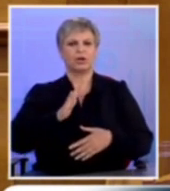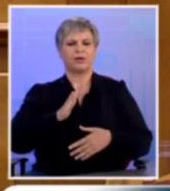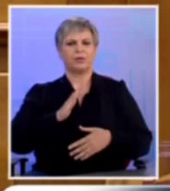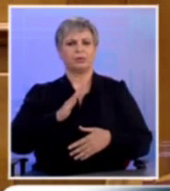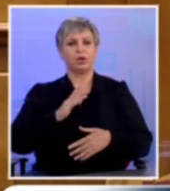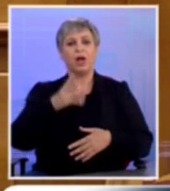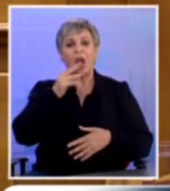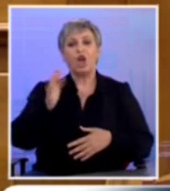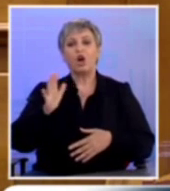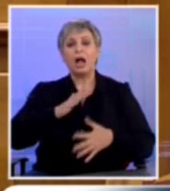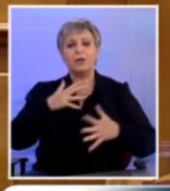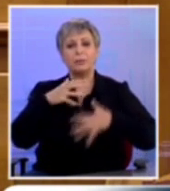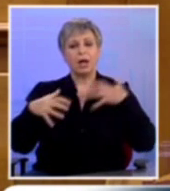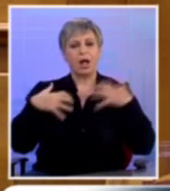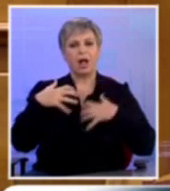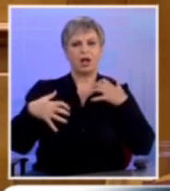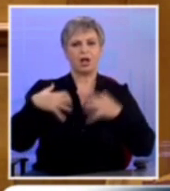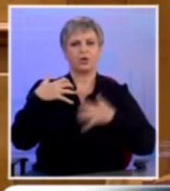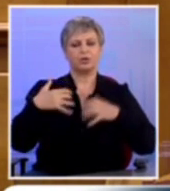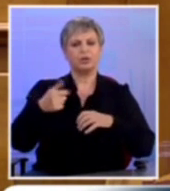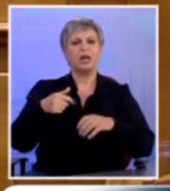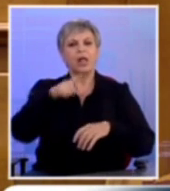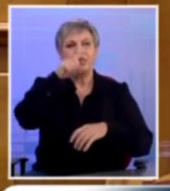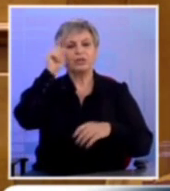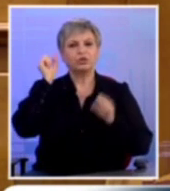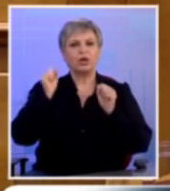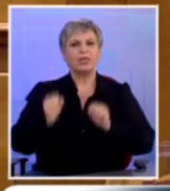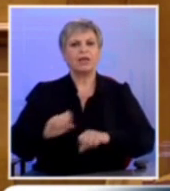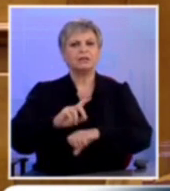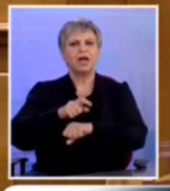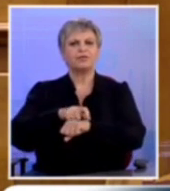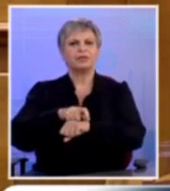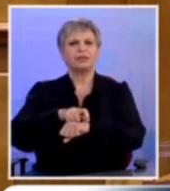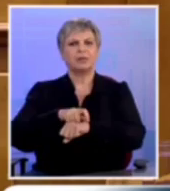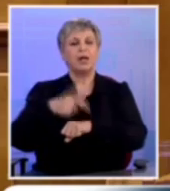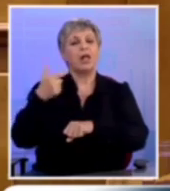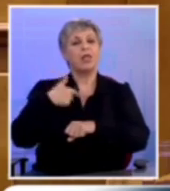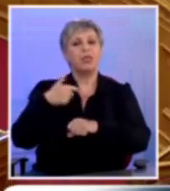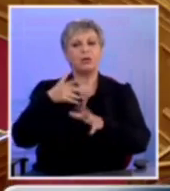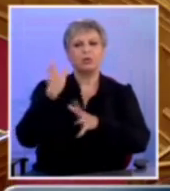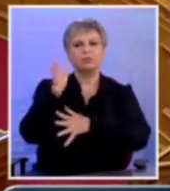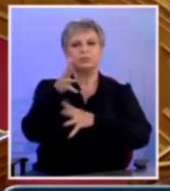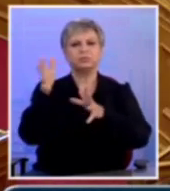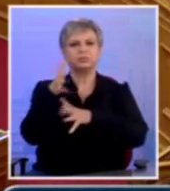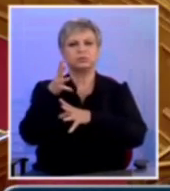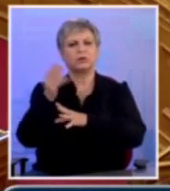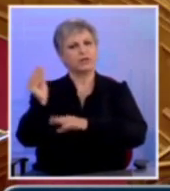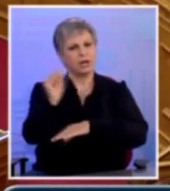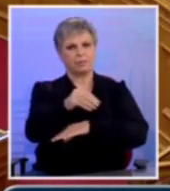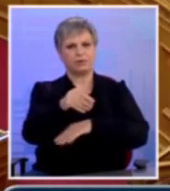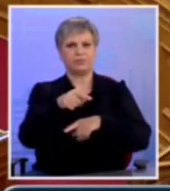αγωνίας και της δύσκολης κατάστασης των λαϊκών μαζών. Η ηθική της